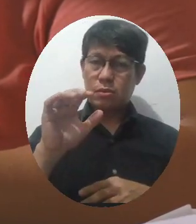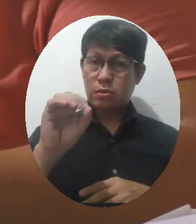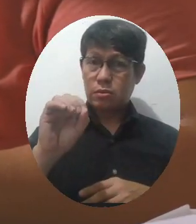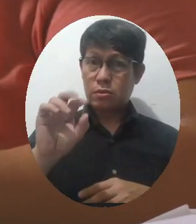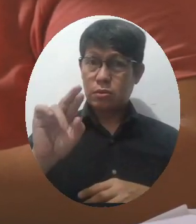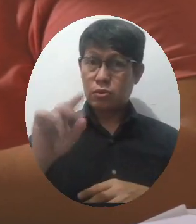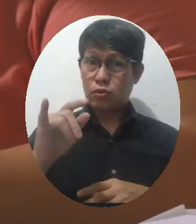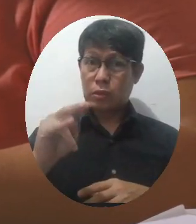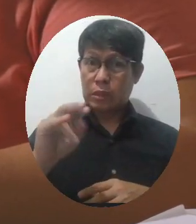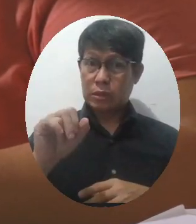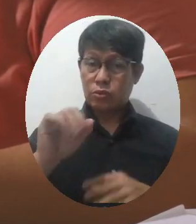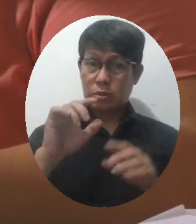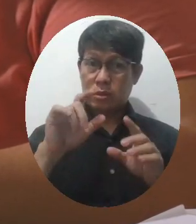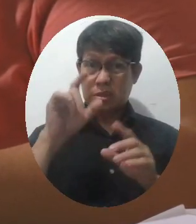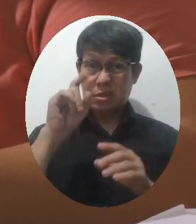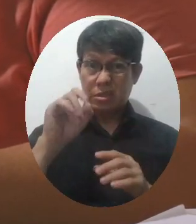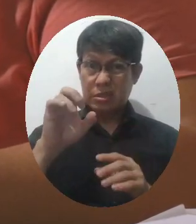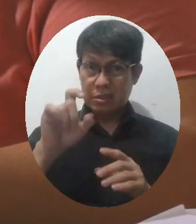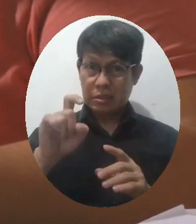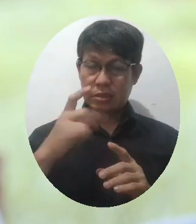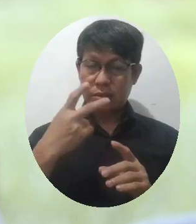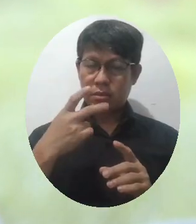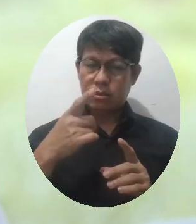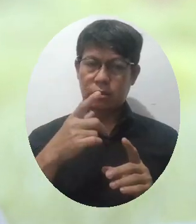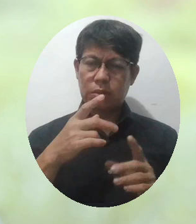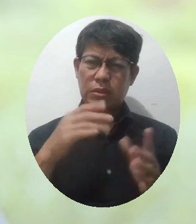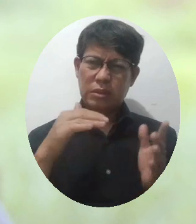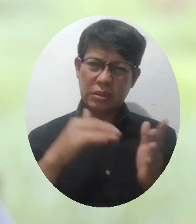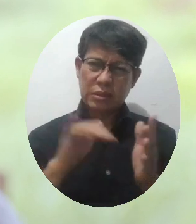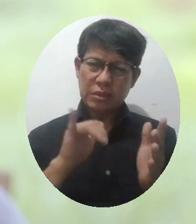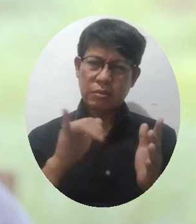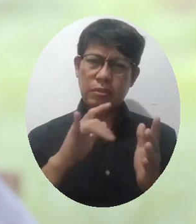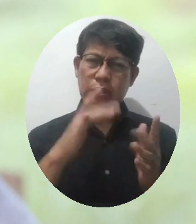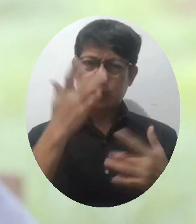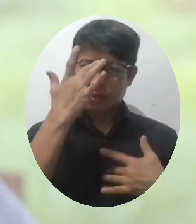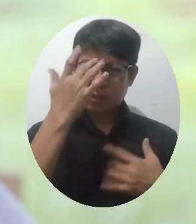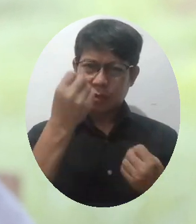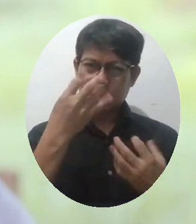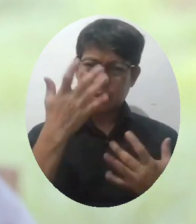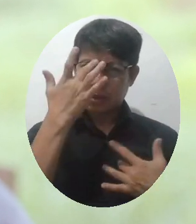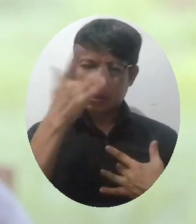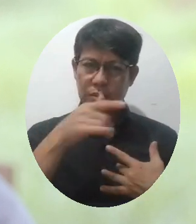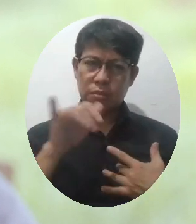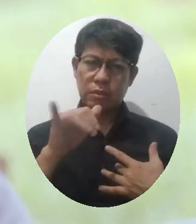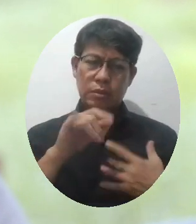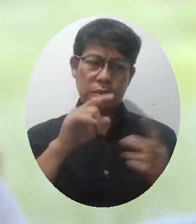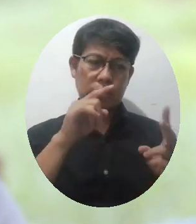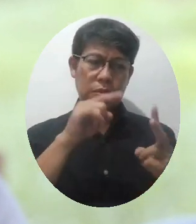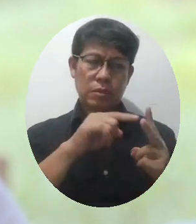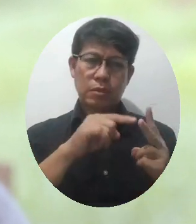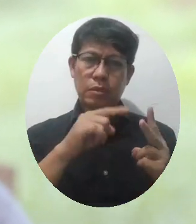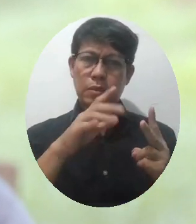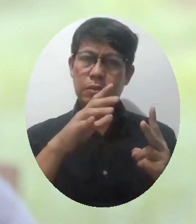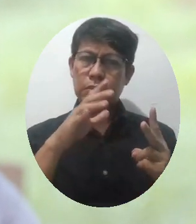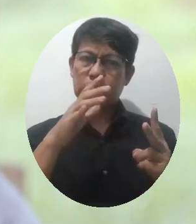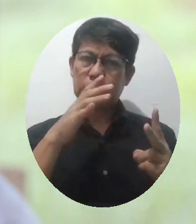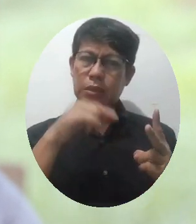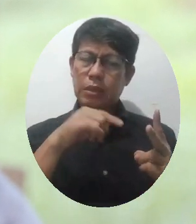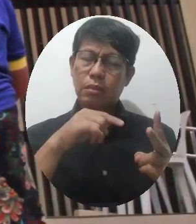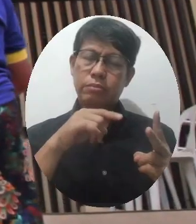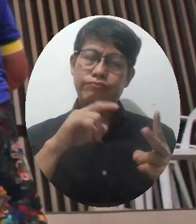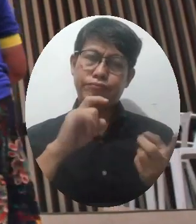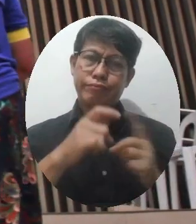para maipagabot ang patong-patong na sakit niya. Pagkalikot ng tenga ng isang ina na uwi sa problema sa